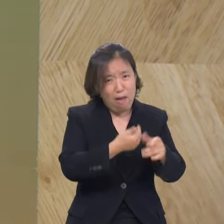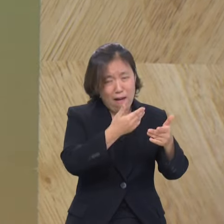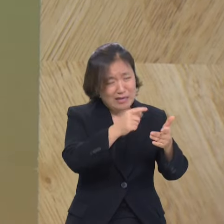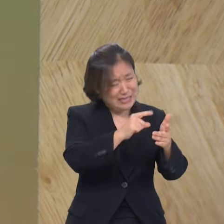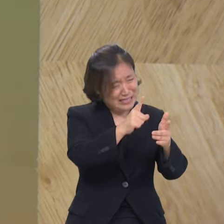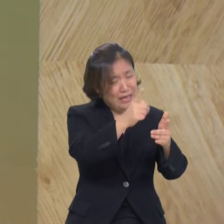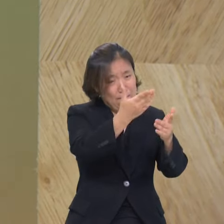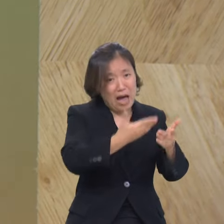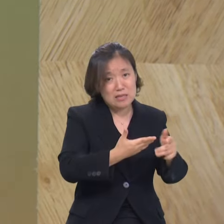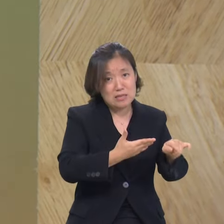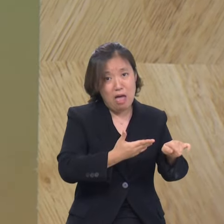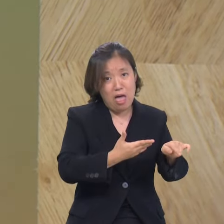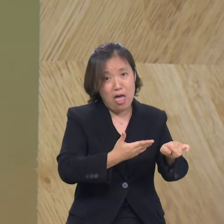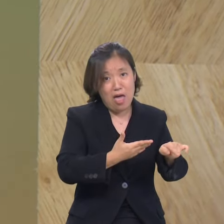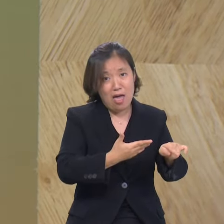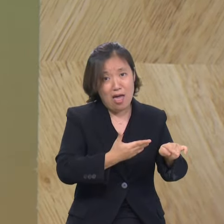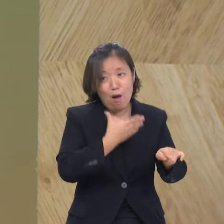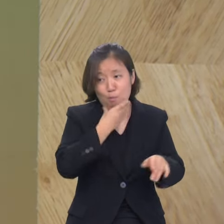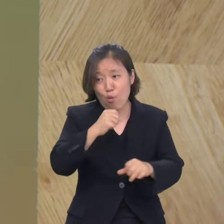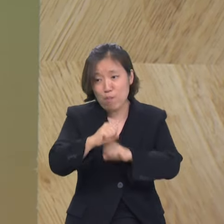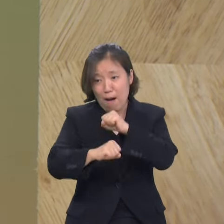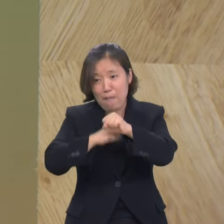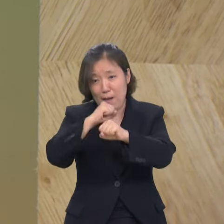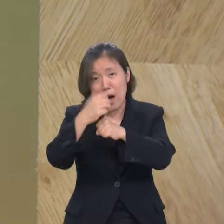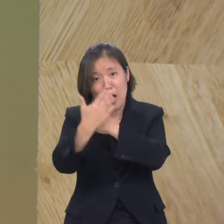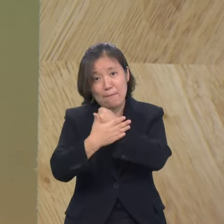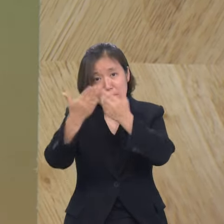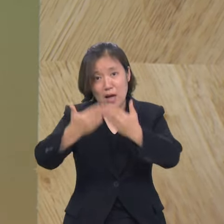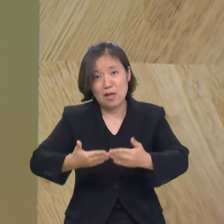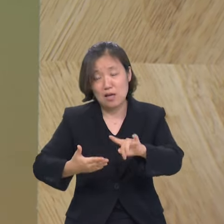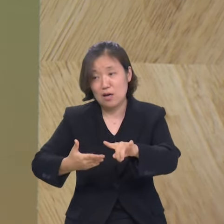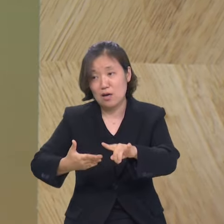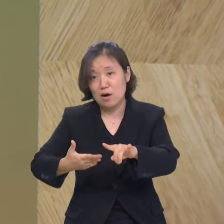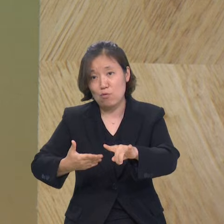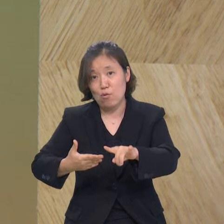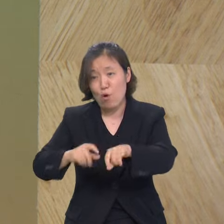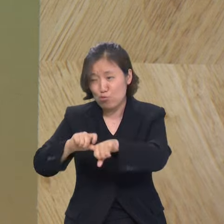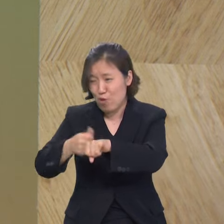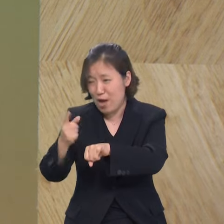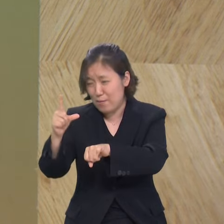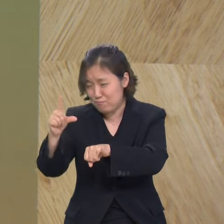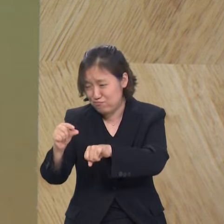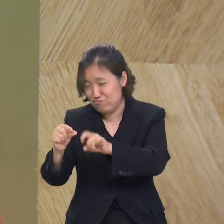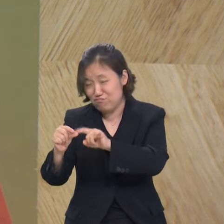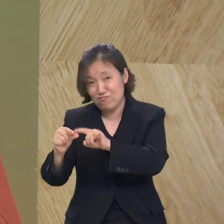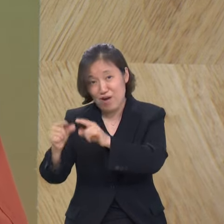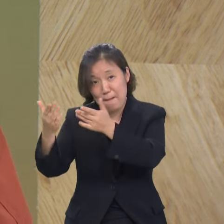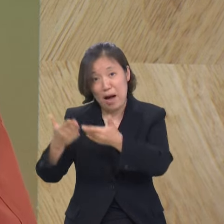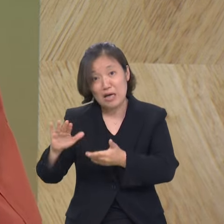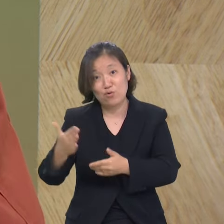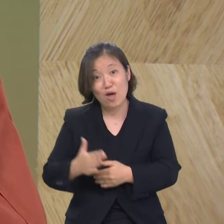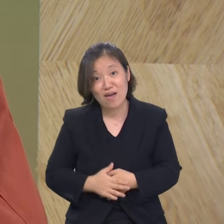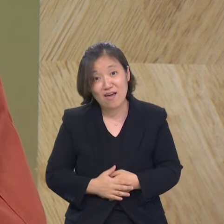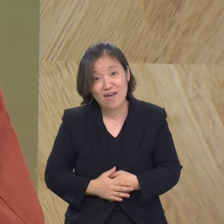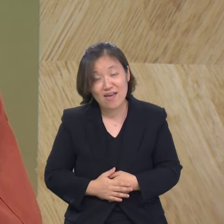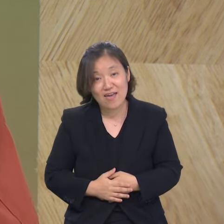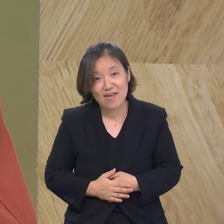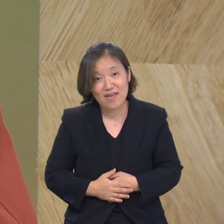같은 크나큰 위험에 빠지게 된 것을 내 수행과